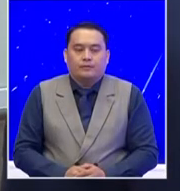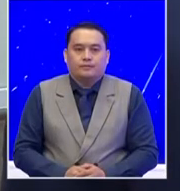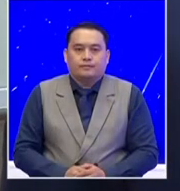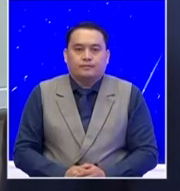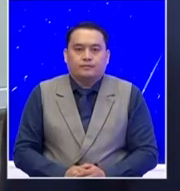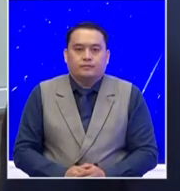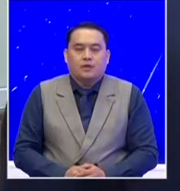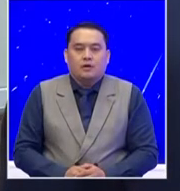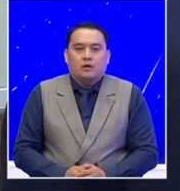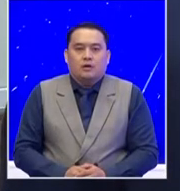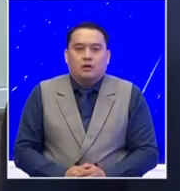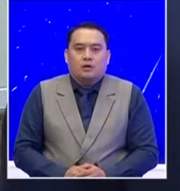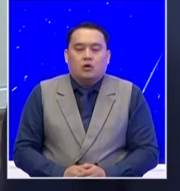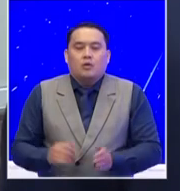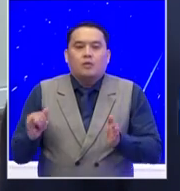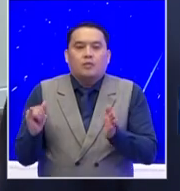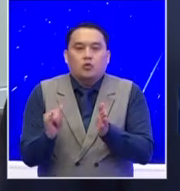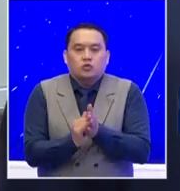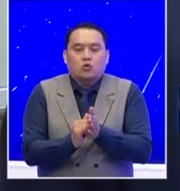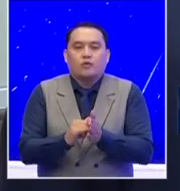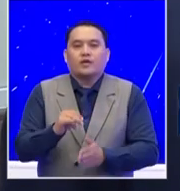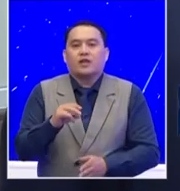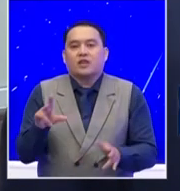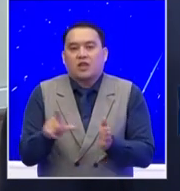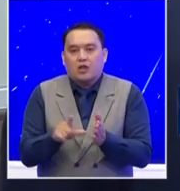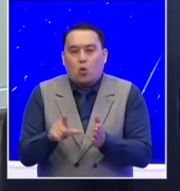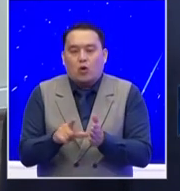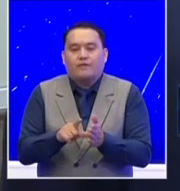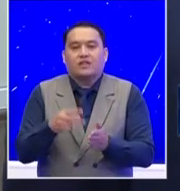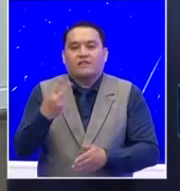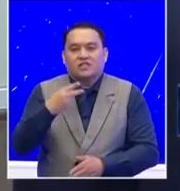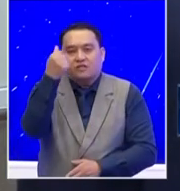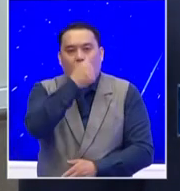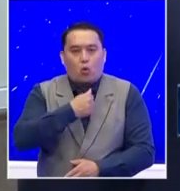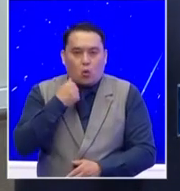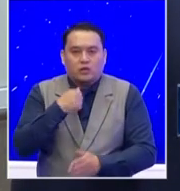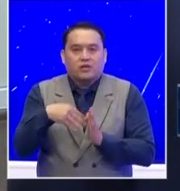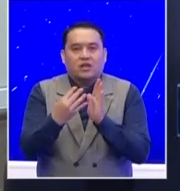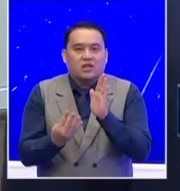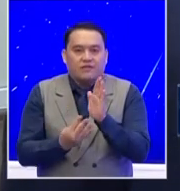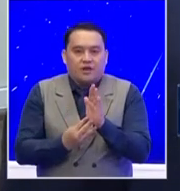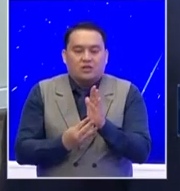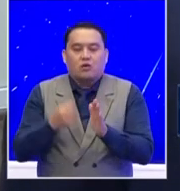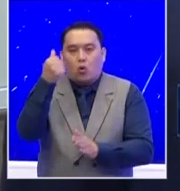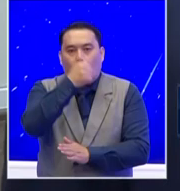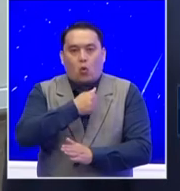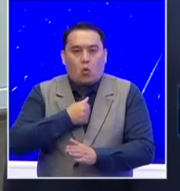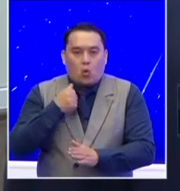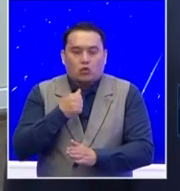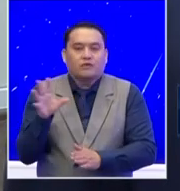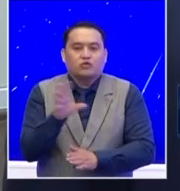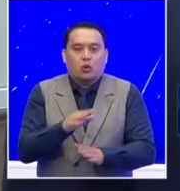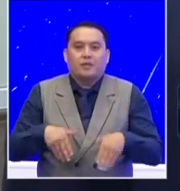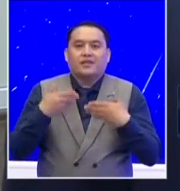Коэффициент 0 устанавливается по налоговому обязательству на 2020 год, а на 2019 год не распространяется. Так как срок